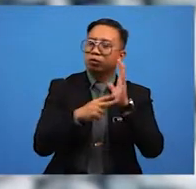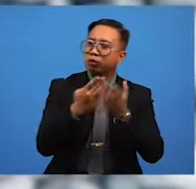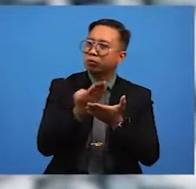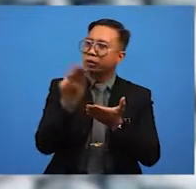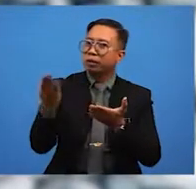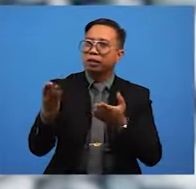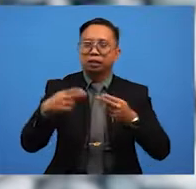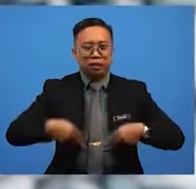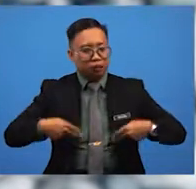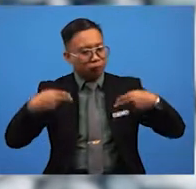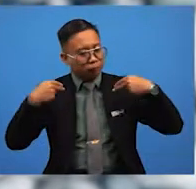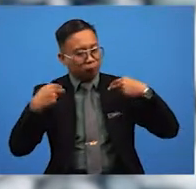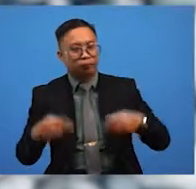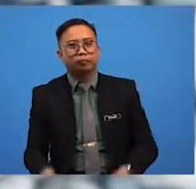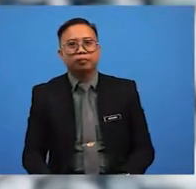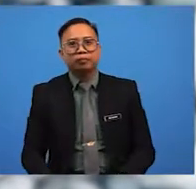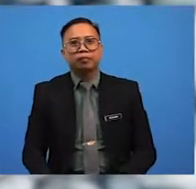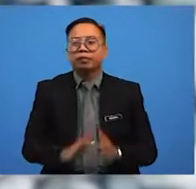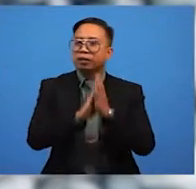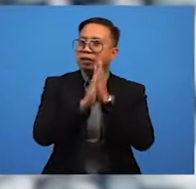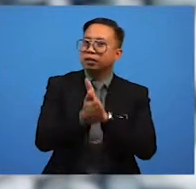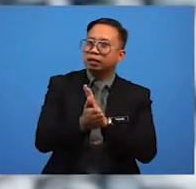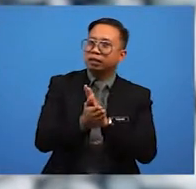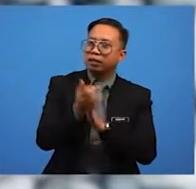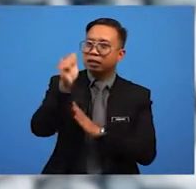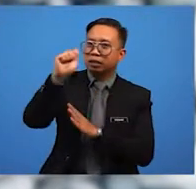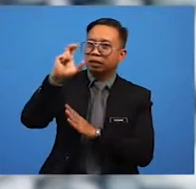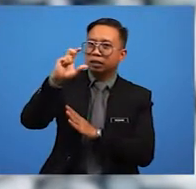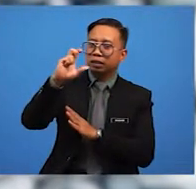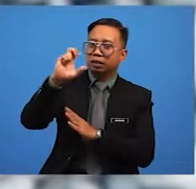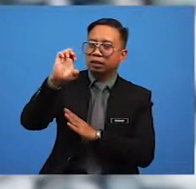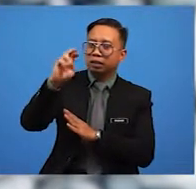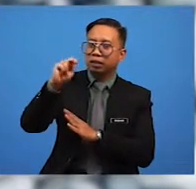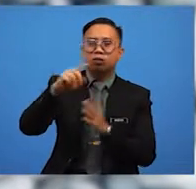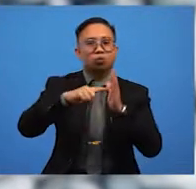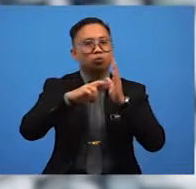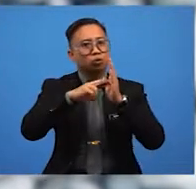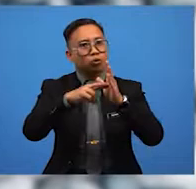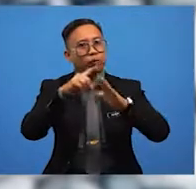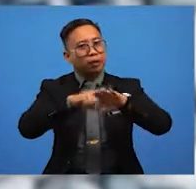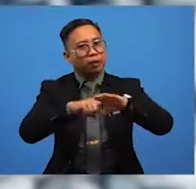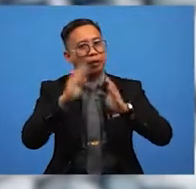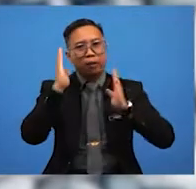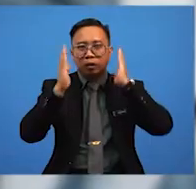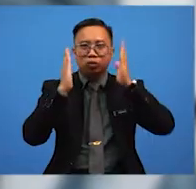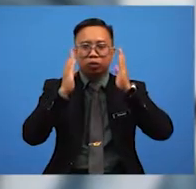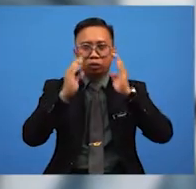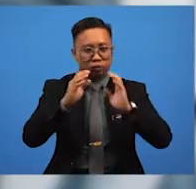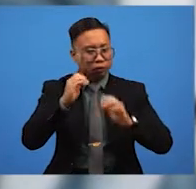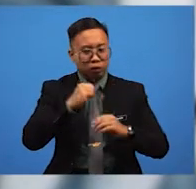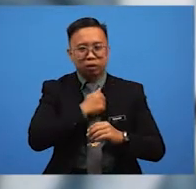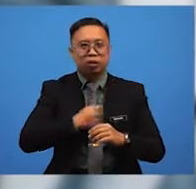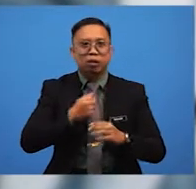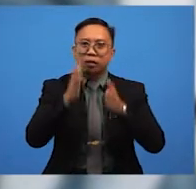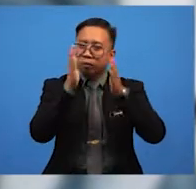yang hidup. Jadi, ejen luluh hawa biologi ini merujuk kepada manusia, haiwan dan tumbuhan.